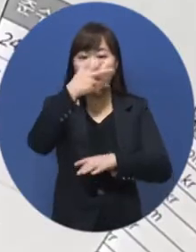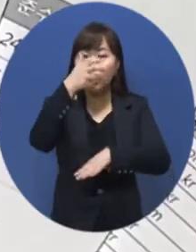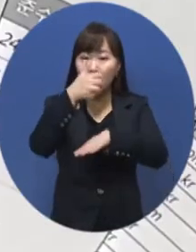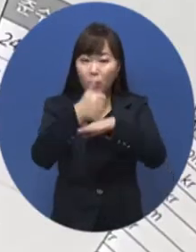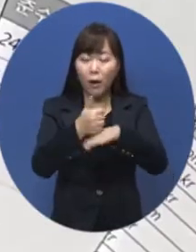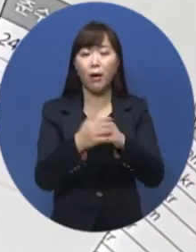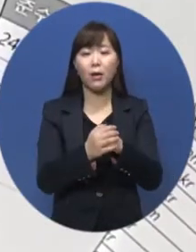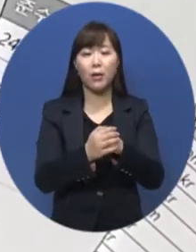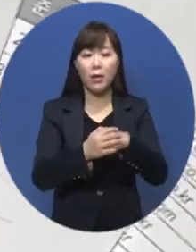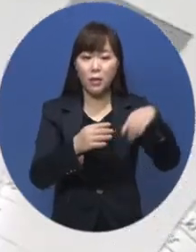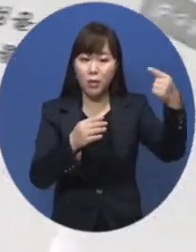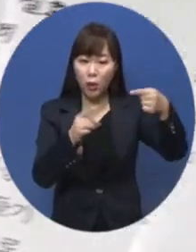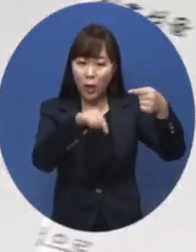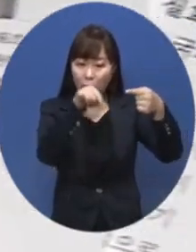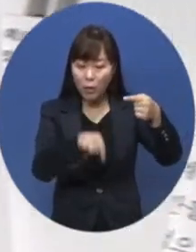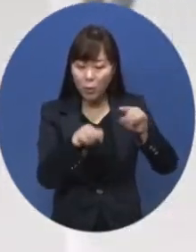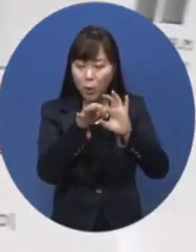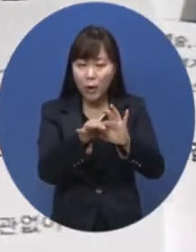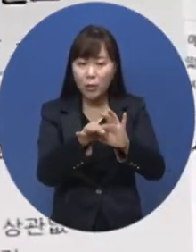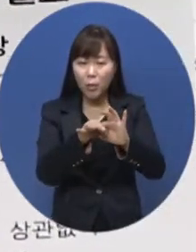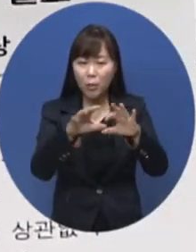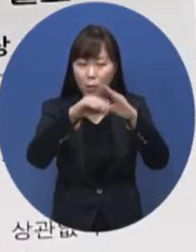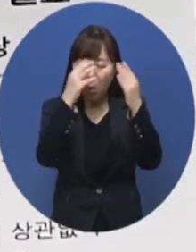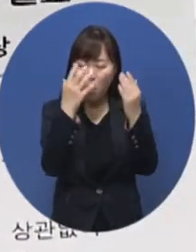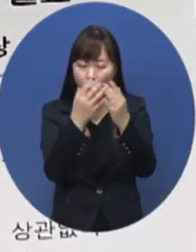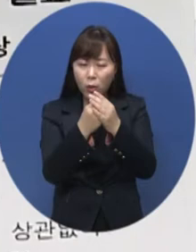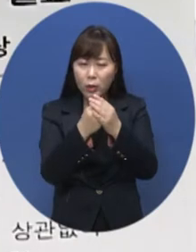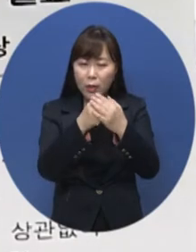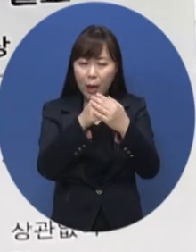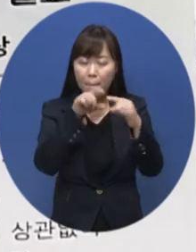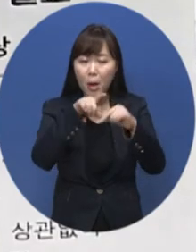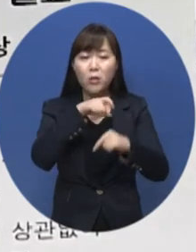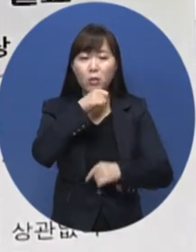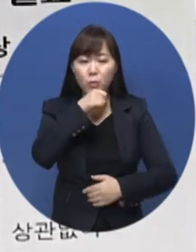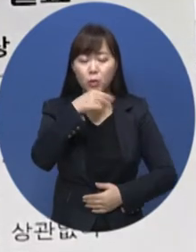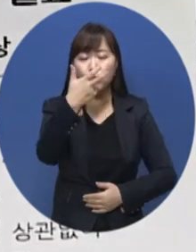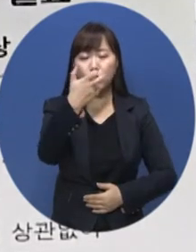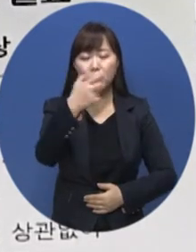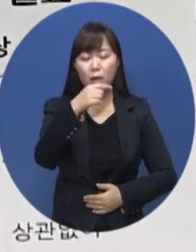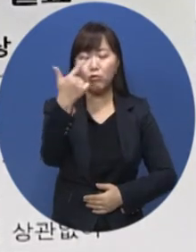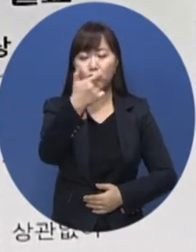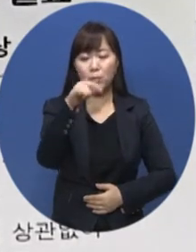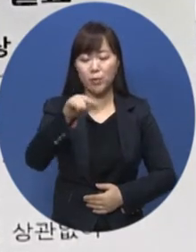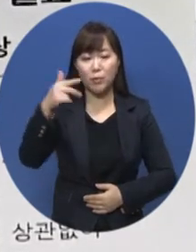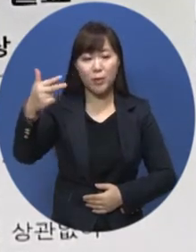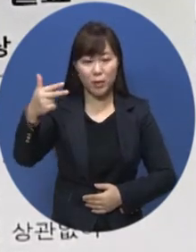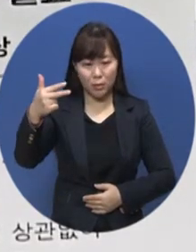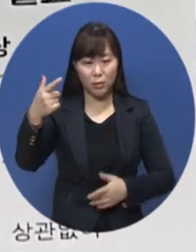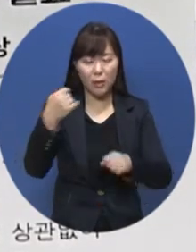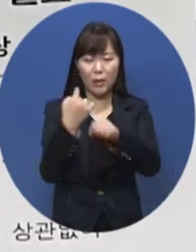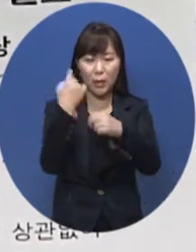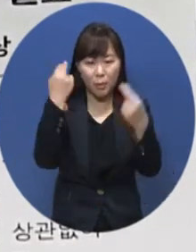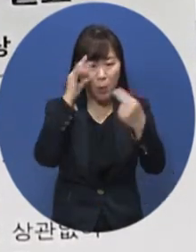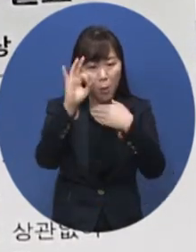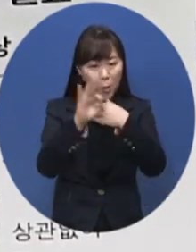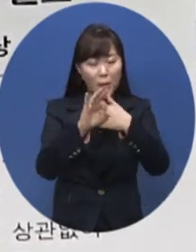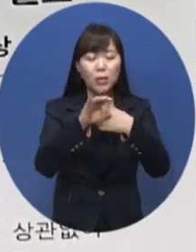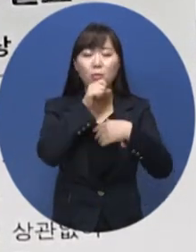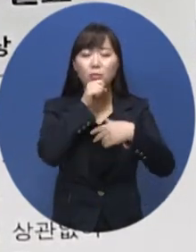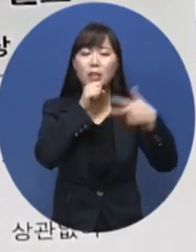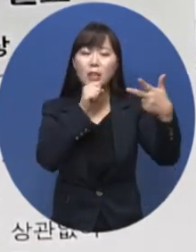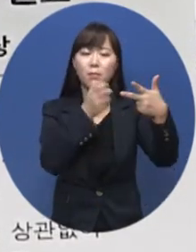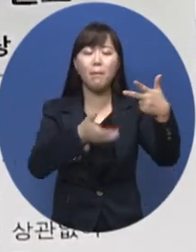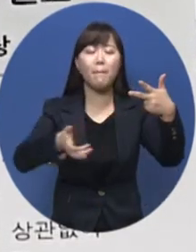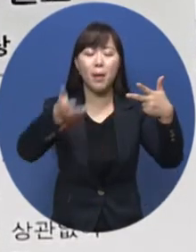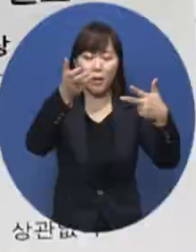1000개 웹사이트에 대한 전체 웹 접근성 평균 점수는 60점 7점으로 전년대비 7점 향상된 것으로